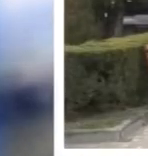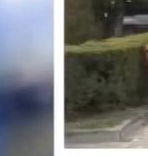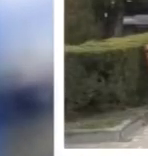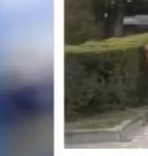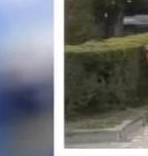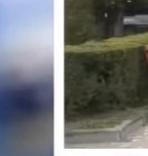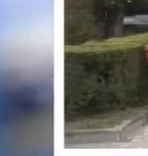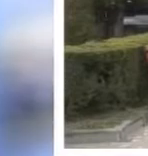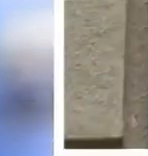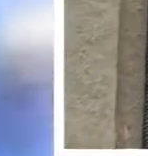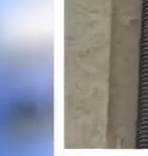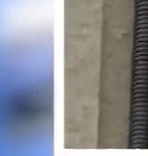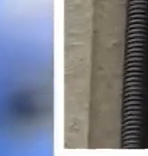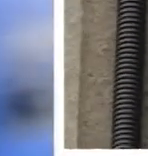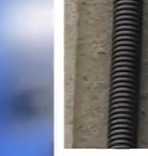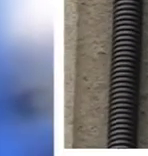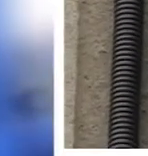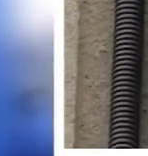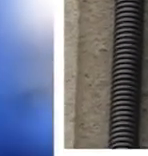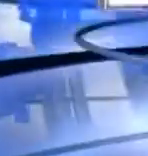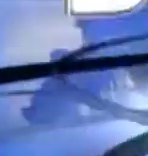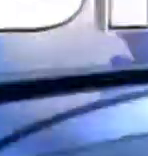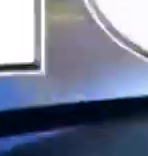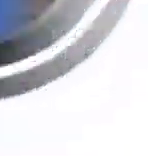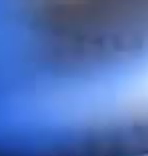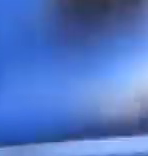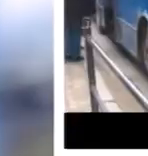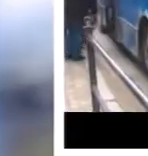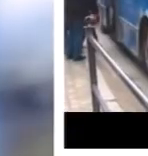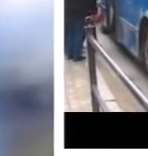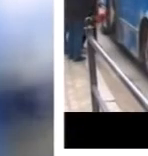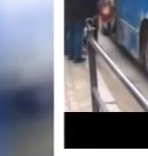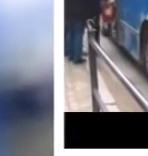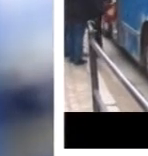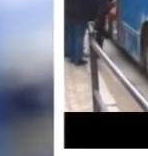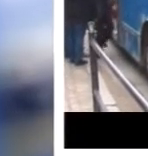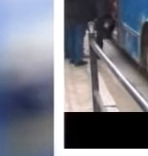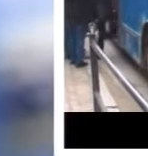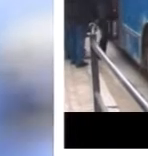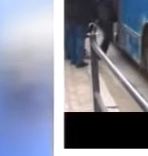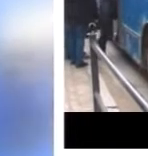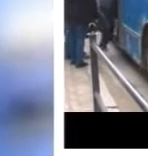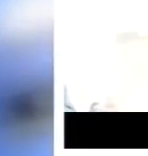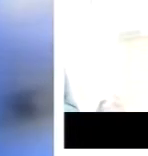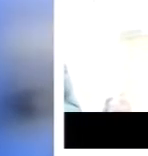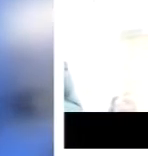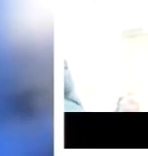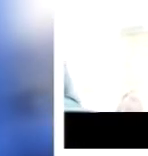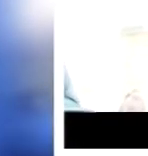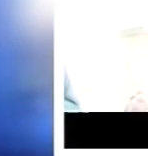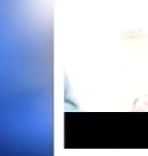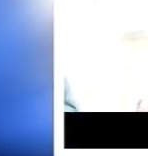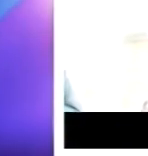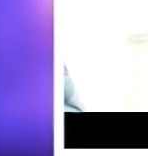Тернополяни отримали перші виплати за зекономлені субсидії. У тернопільському електротранспорті почали встановлювати